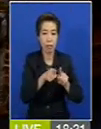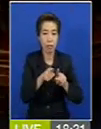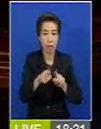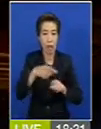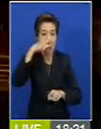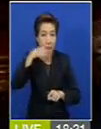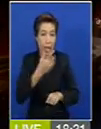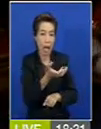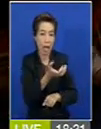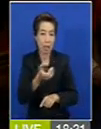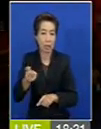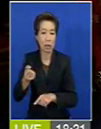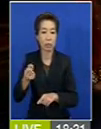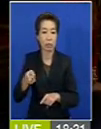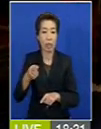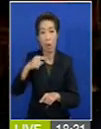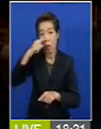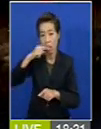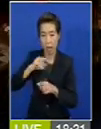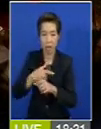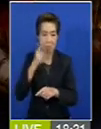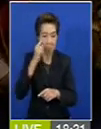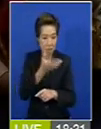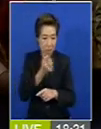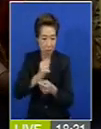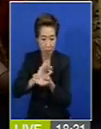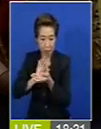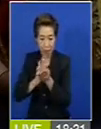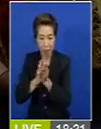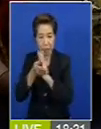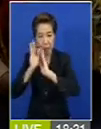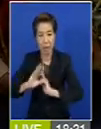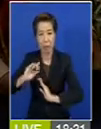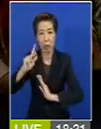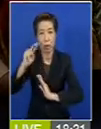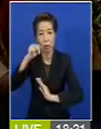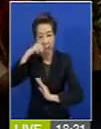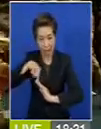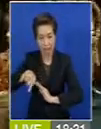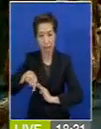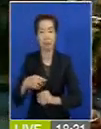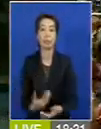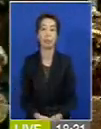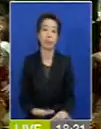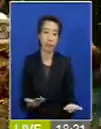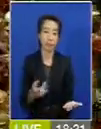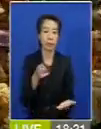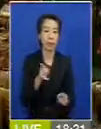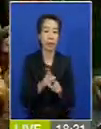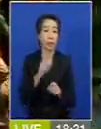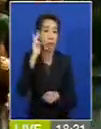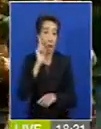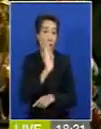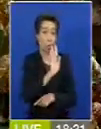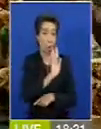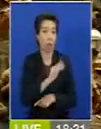ำเข้ามาในไทยก่อนที่ไทยจะพัฒนาจากต้นฉบับให้เป็นโขนแบบไทยเองค่ะ ครับนี่คือส่วนที่เป็นสื่อกัมพูช